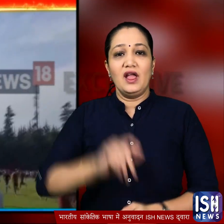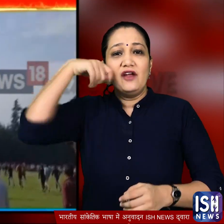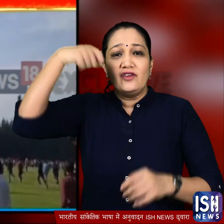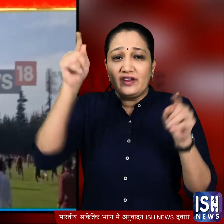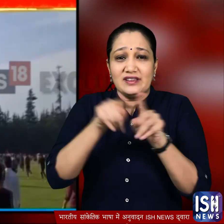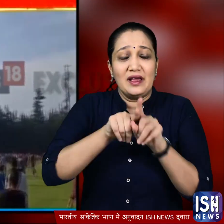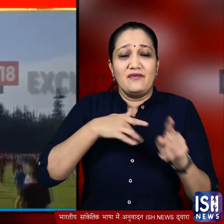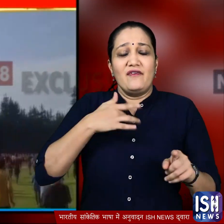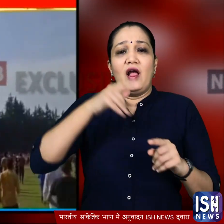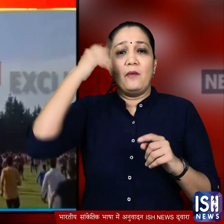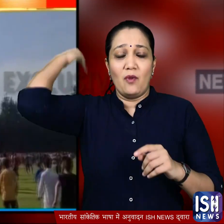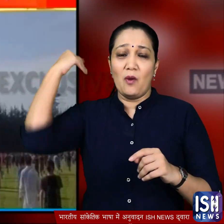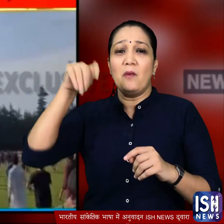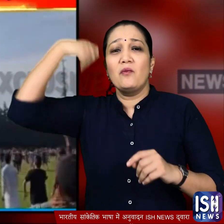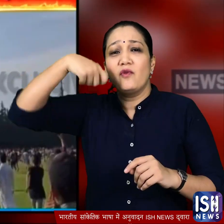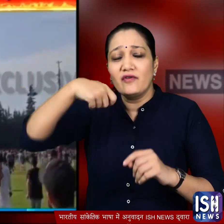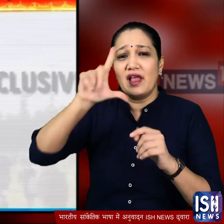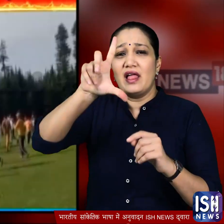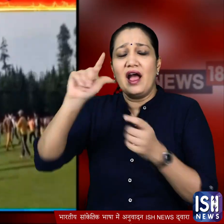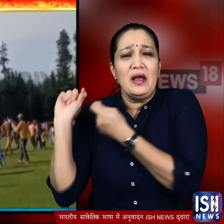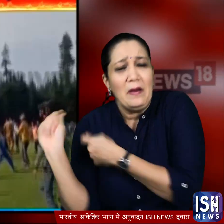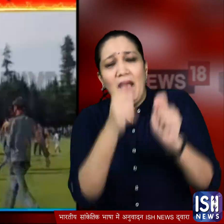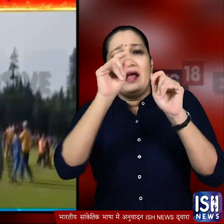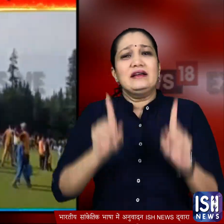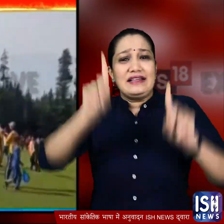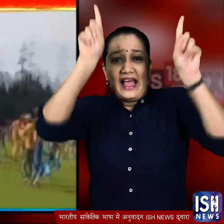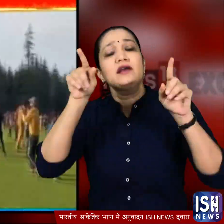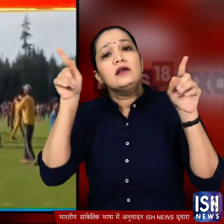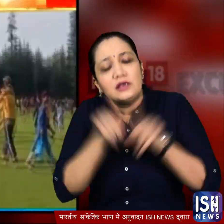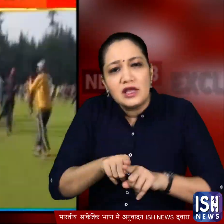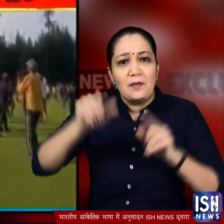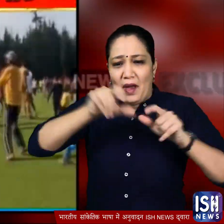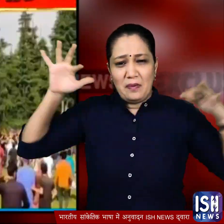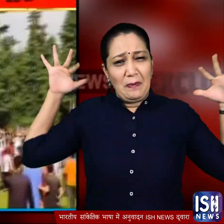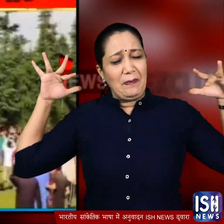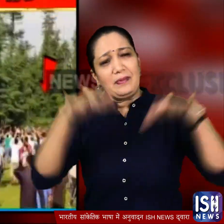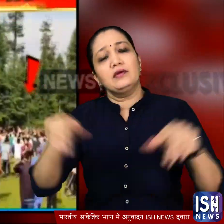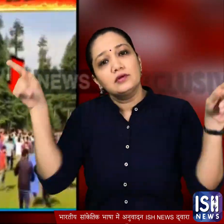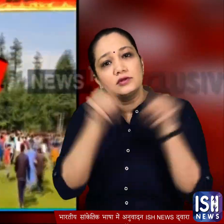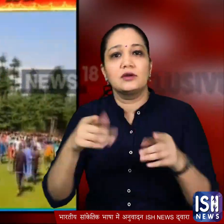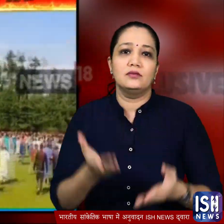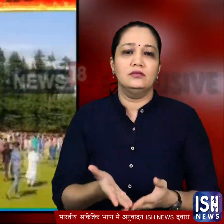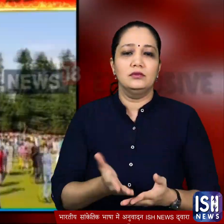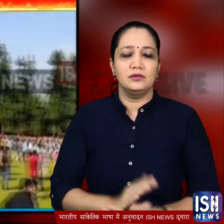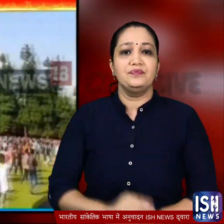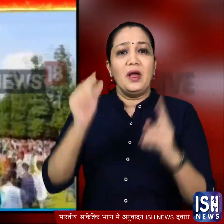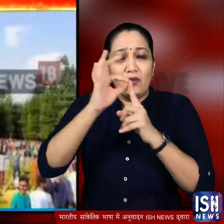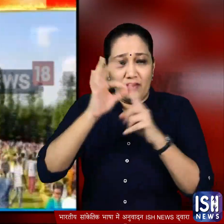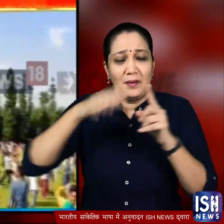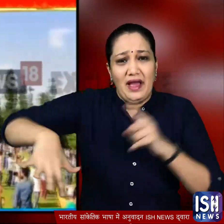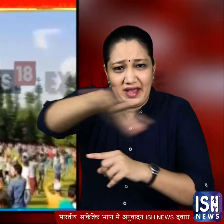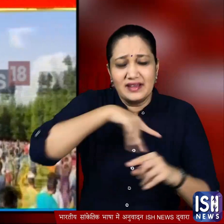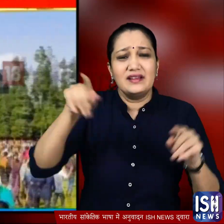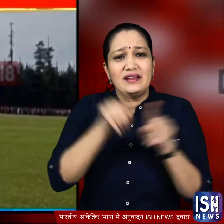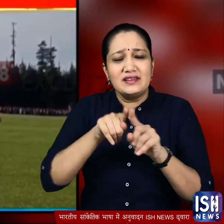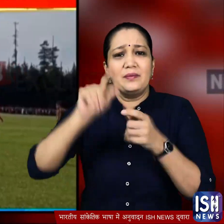ये वीडियो बिल्कुल वैसा ही है जैसे लगान फिल्म में आखिरी गेंद पर छक्का पड़ते ही पूरा गांव मैदान में आ गया था। लेकिन हैरानी की बात यह कि पुलवामा में